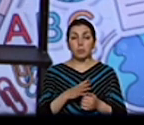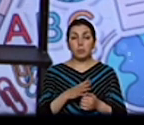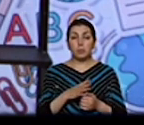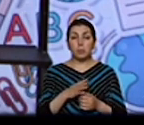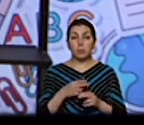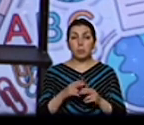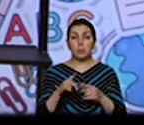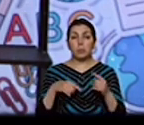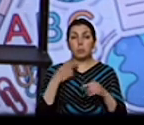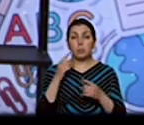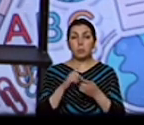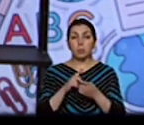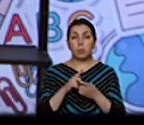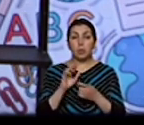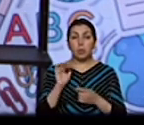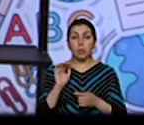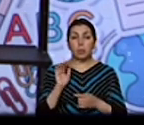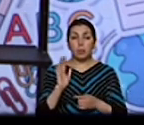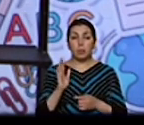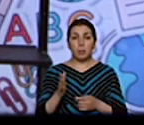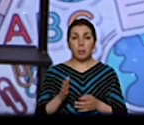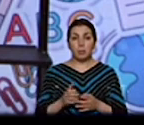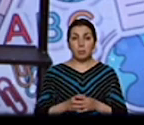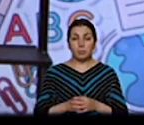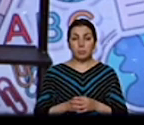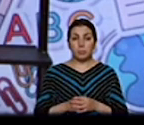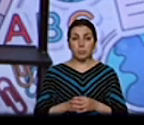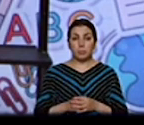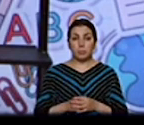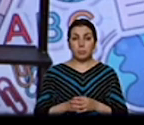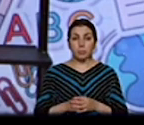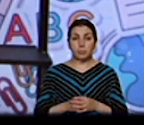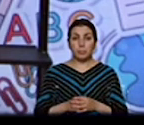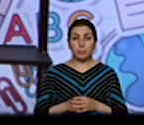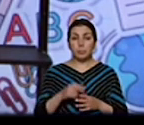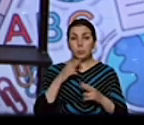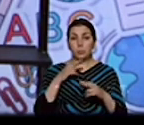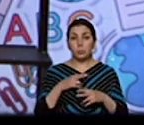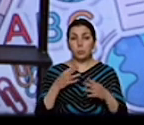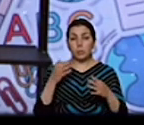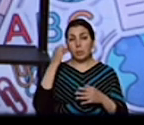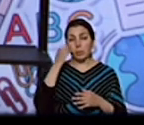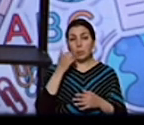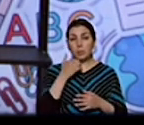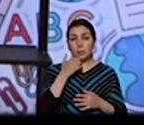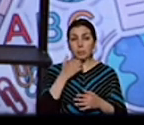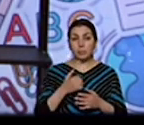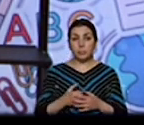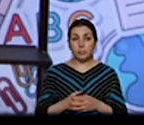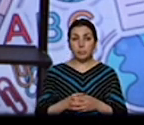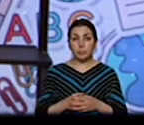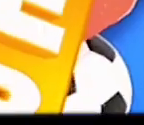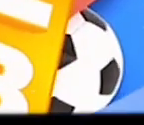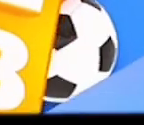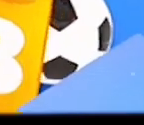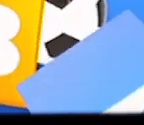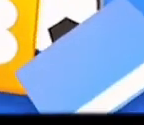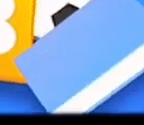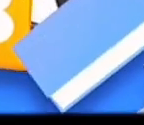ana endi keyingi darsda uchrashguncha sizlar bilan xayrlashib qolaman. E'tiboringiz uchun rahmat.